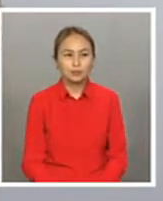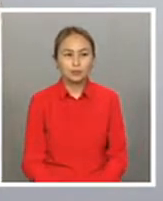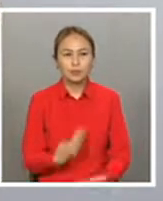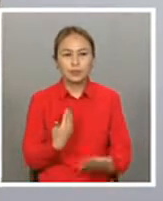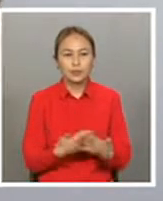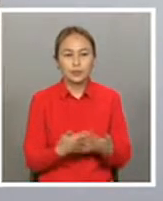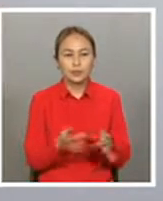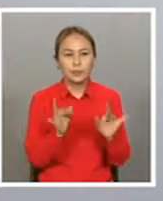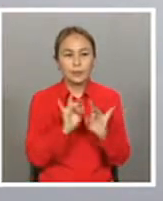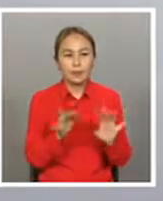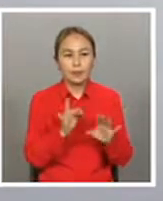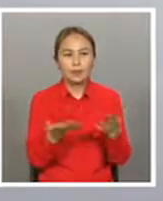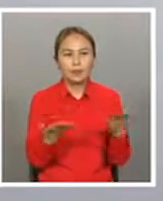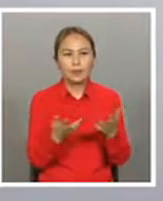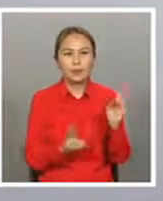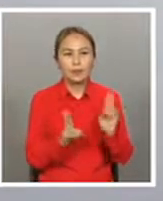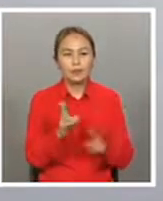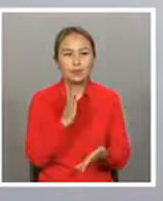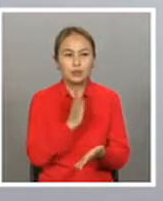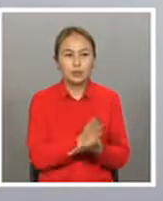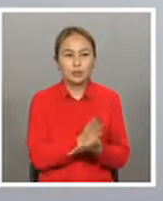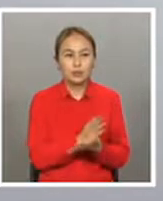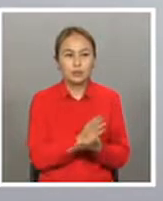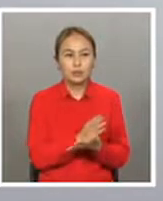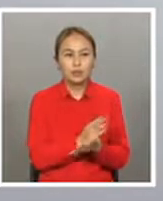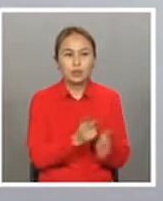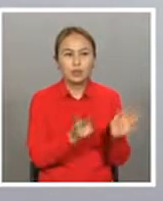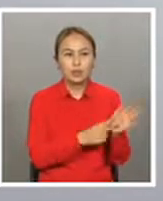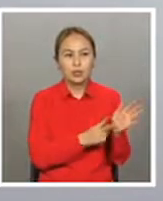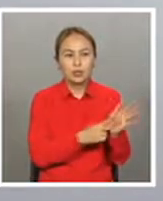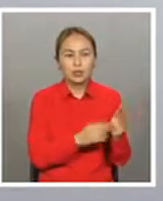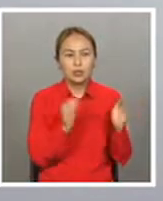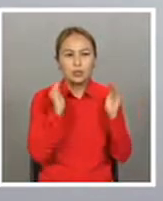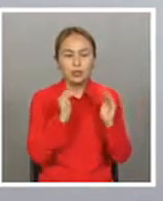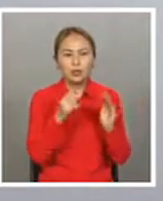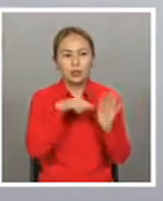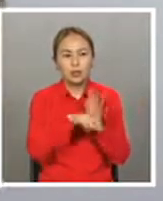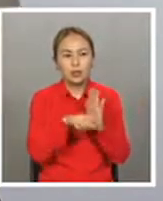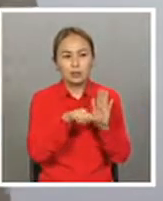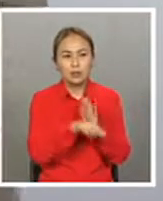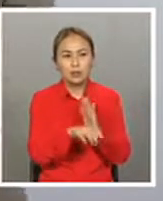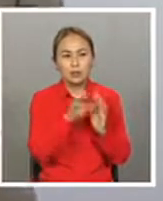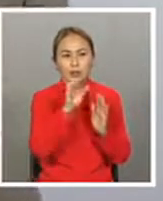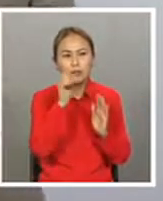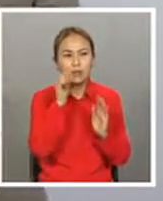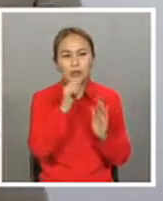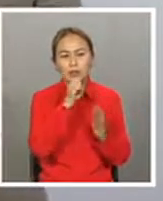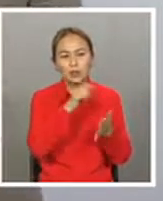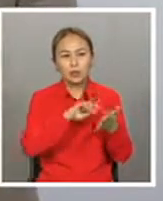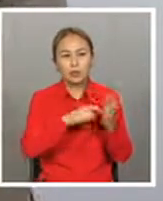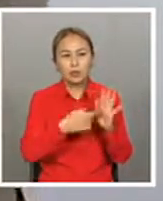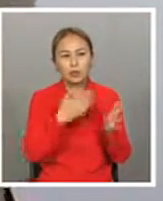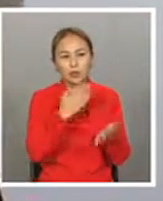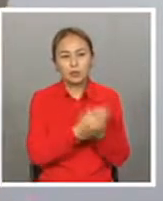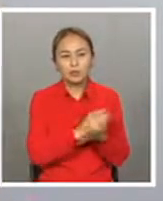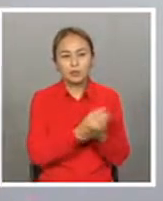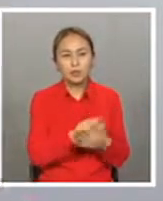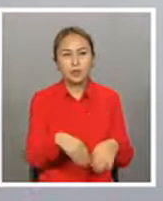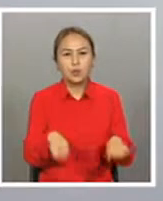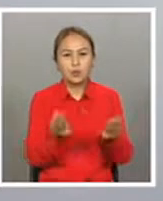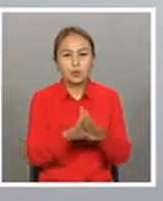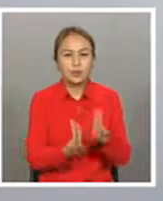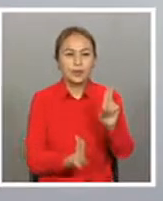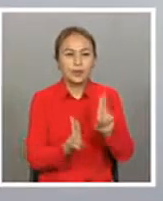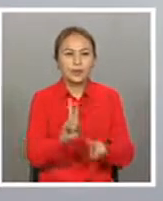Қараңыздар бұлар. Қандай ереже бар еді? Мінекей 7 мен жақшаның арасында жасырын көбейту тұр. Иә? Сондықтан ереже